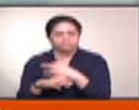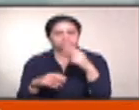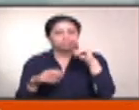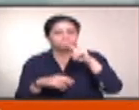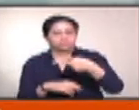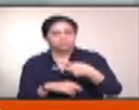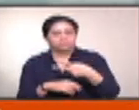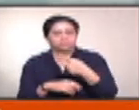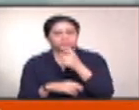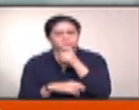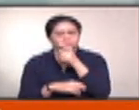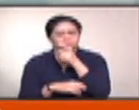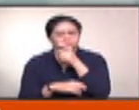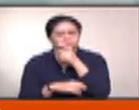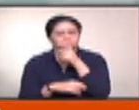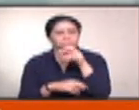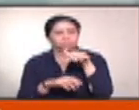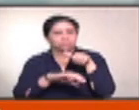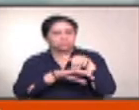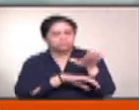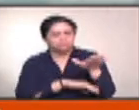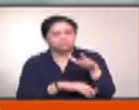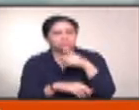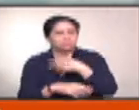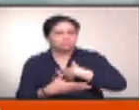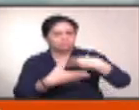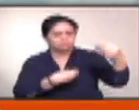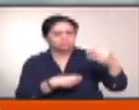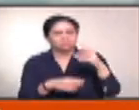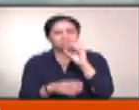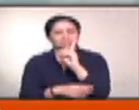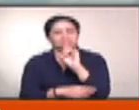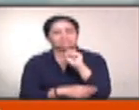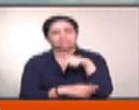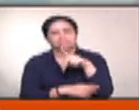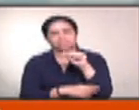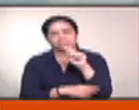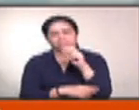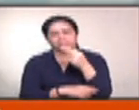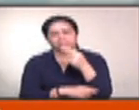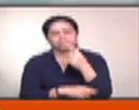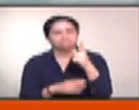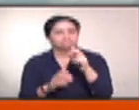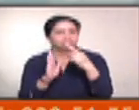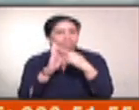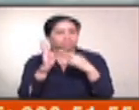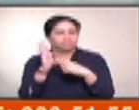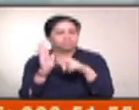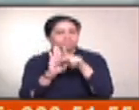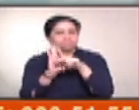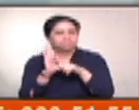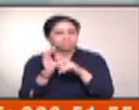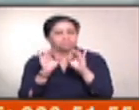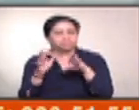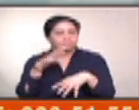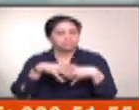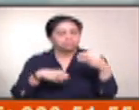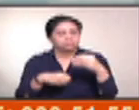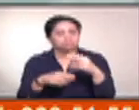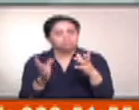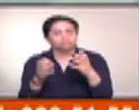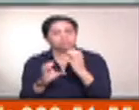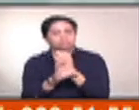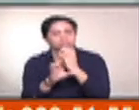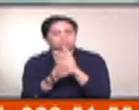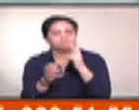ho, sino ho yung nag-dispatch? May mga dispatcher po kasi kami na may standard na po kami, sir, tuwing nagpapalabas kami ng